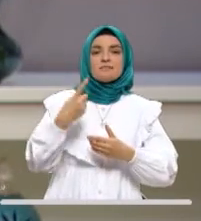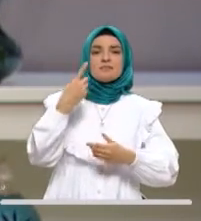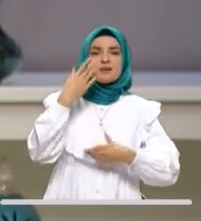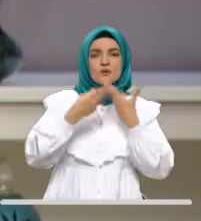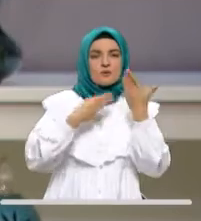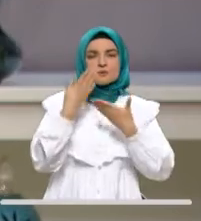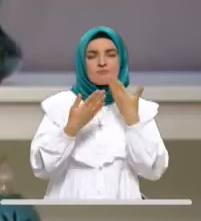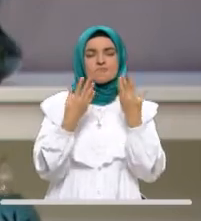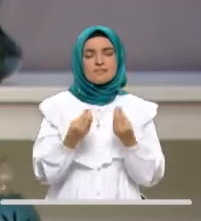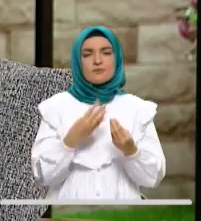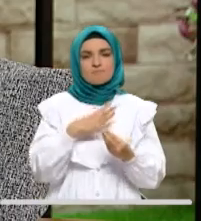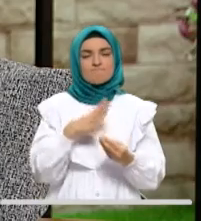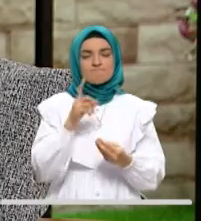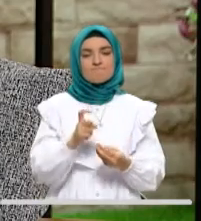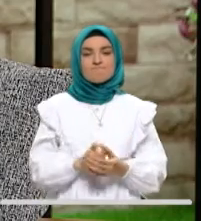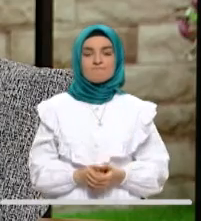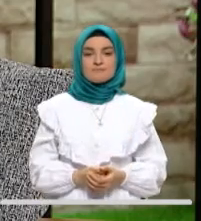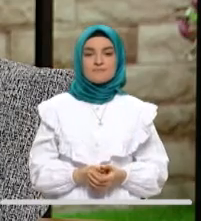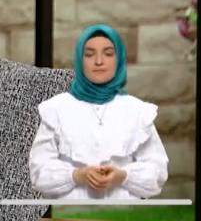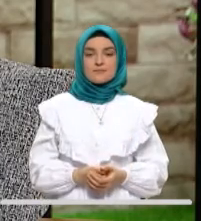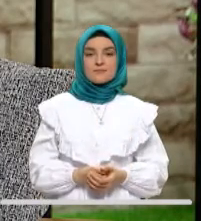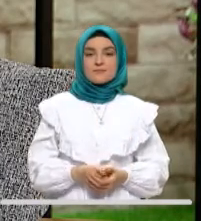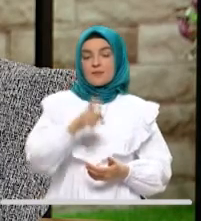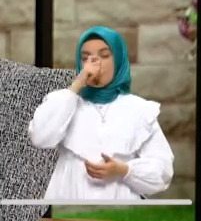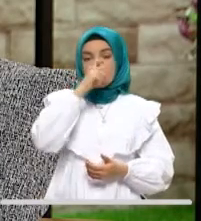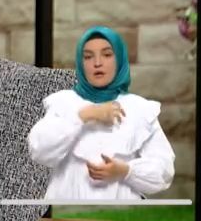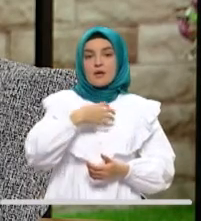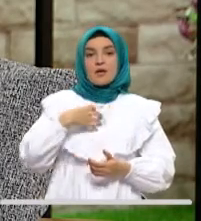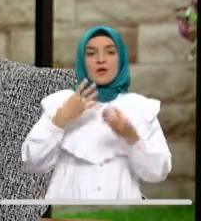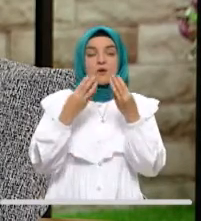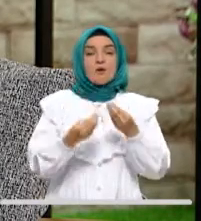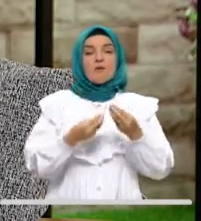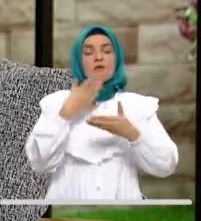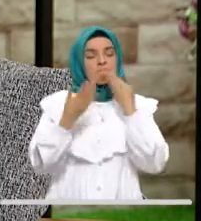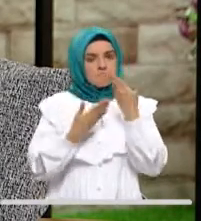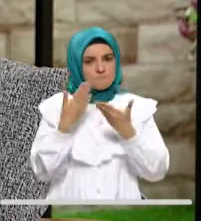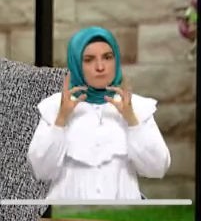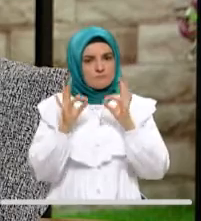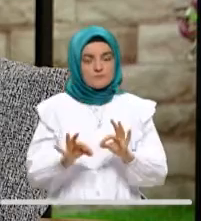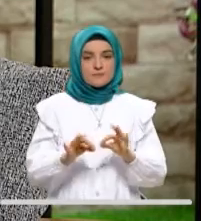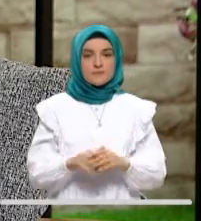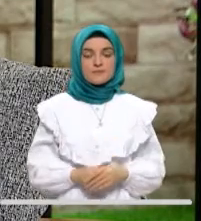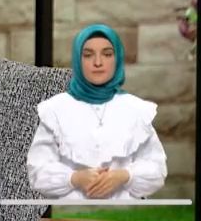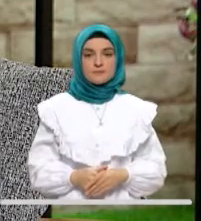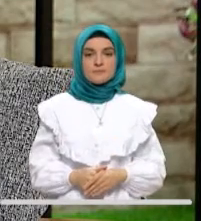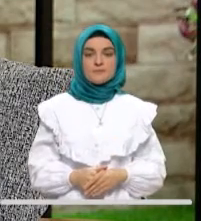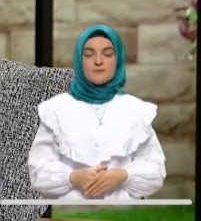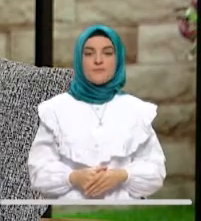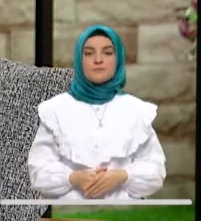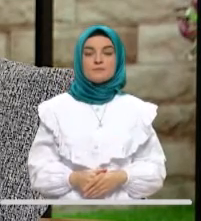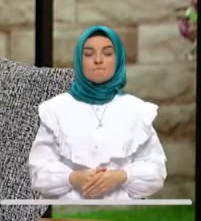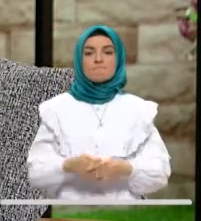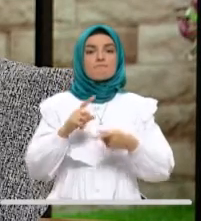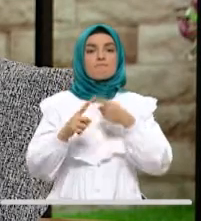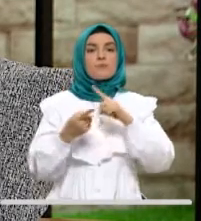derinlemesine konuşsak. Tamam. Şimdi valide sultanlık tanımı şöyle izah edebiliriz. Biraz belki Osmanlı